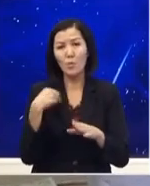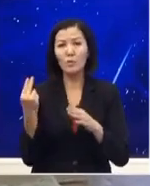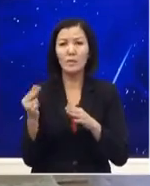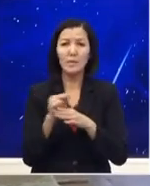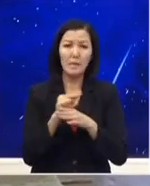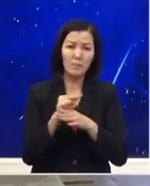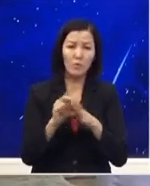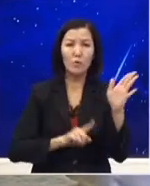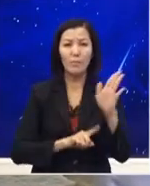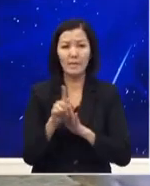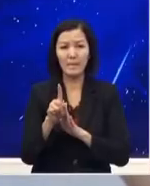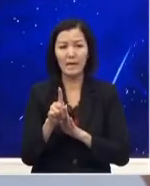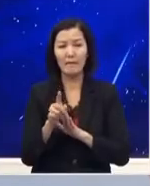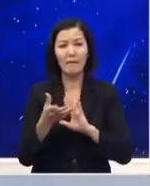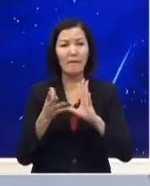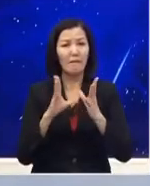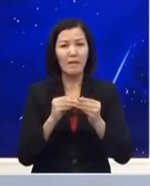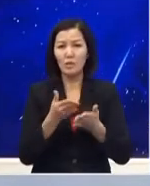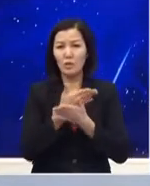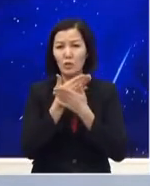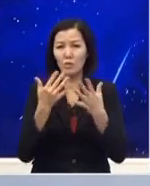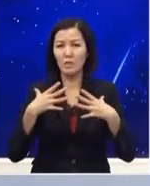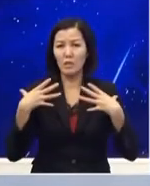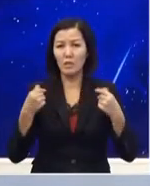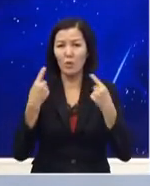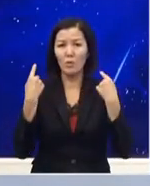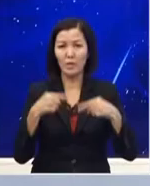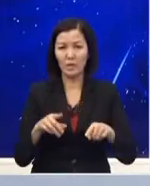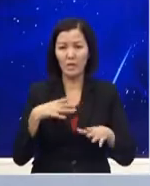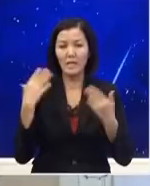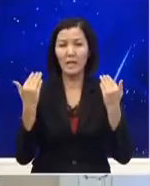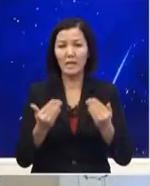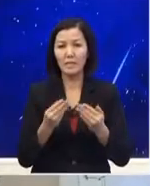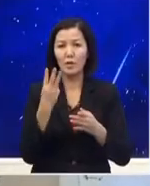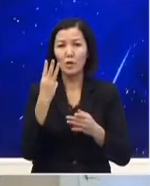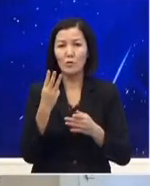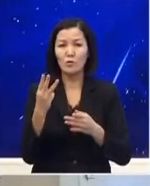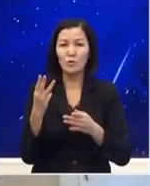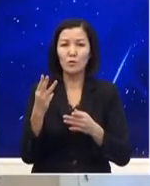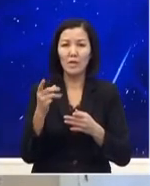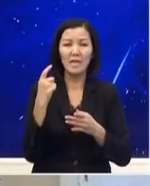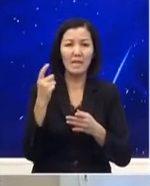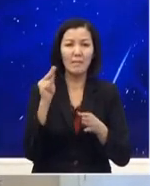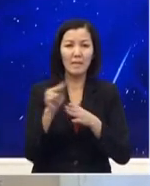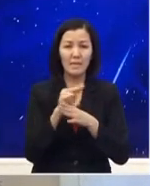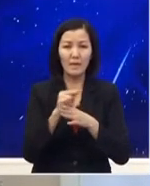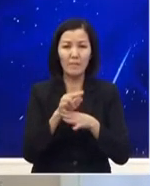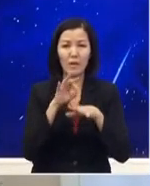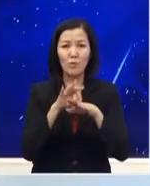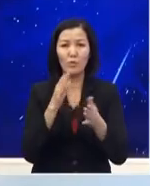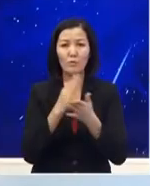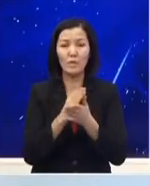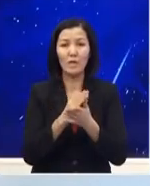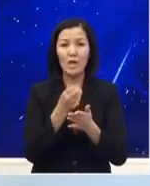емдеуге кіріскен. Бірақ еш нәтиже болмай, денсаулығына шарылапты. Қазір ол үшінші химиотерапия курсын алып жатыр. Өзін